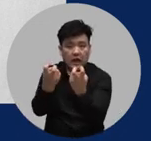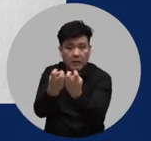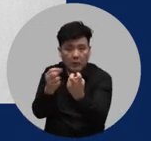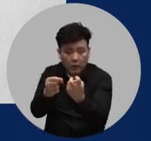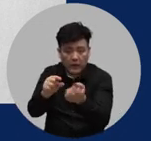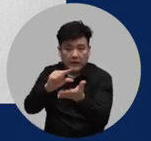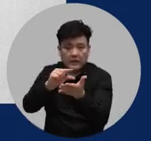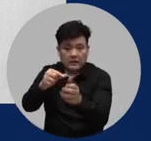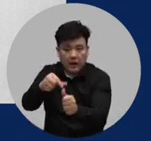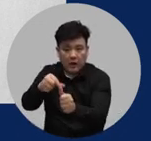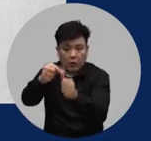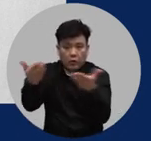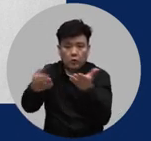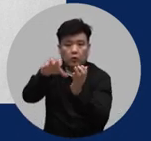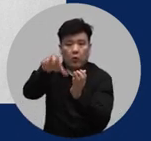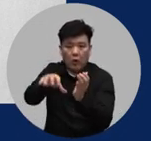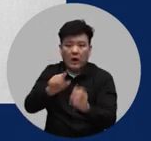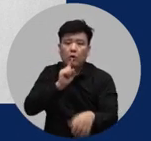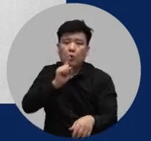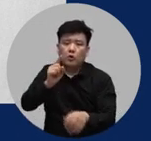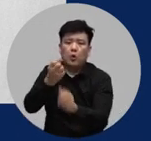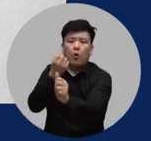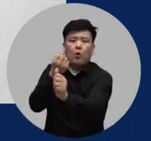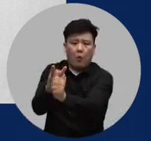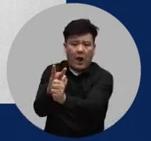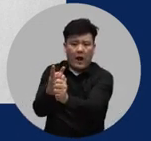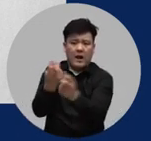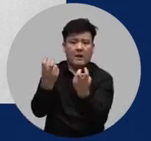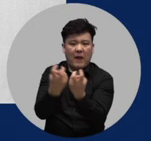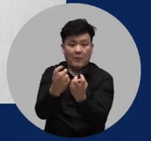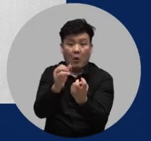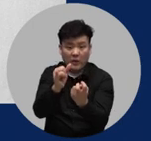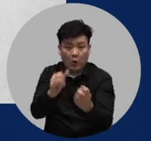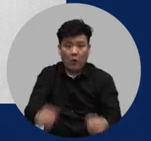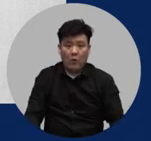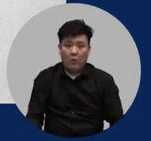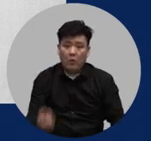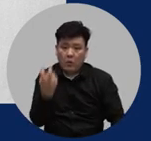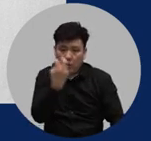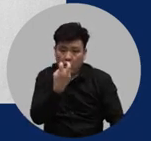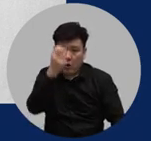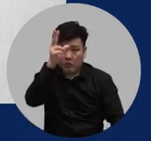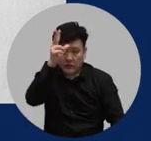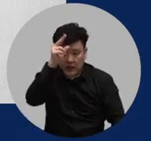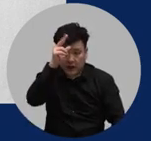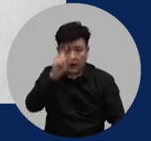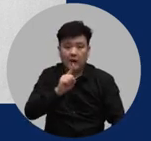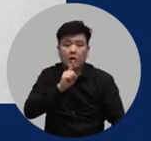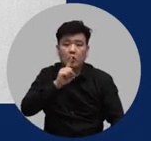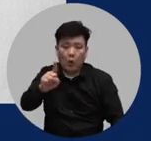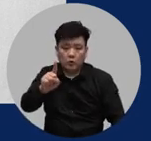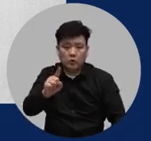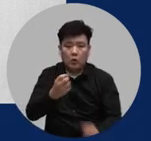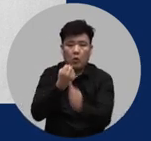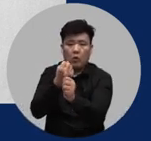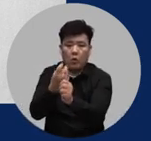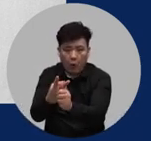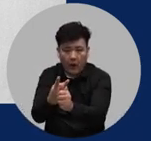방법에는 지방고용노동관서에 고소하거나 고발하는 방법과 검찰에 고소 또는